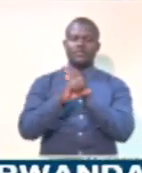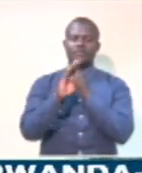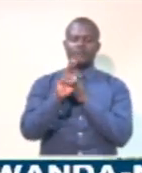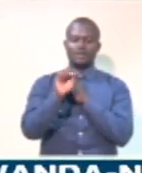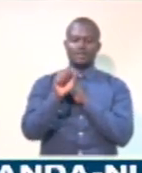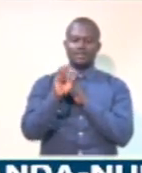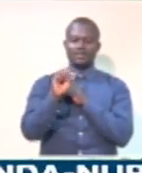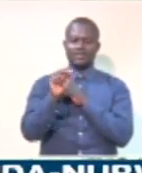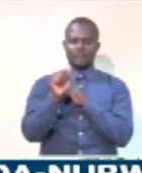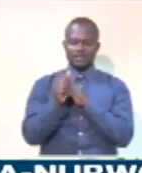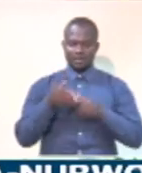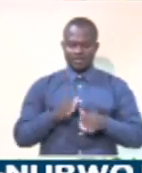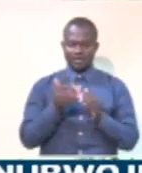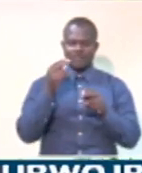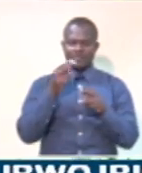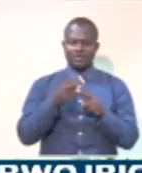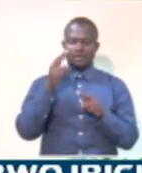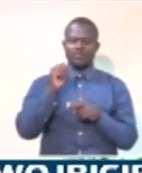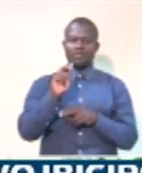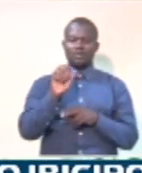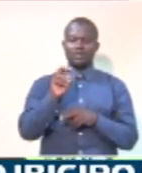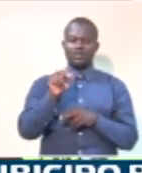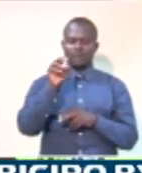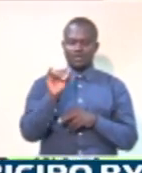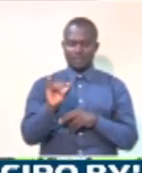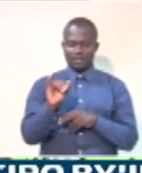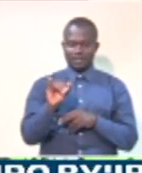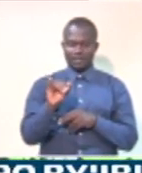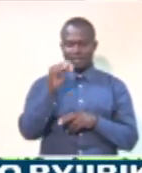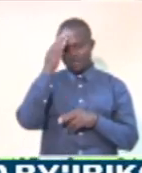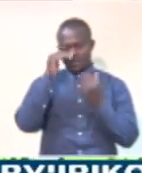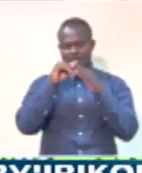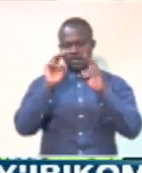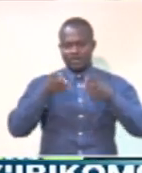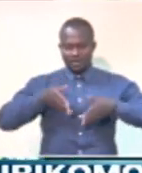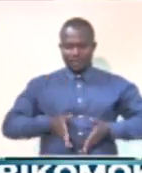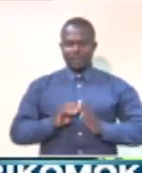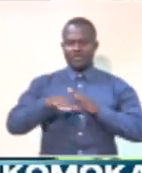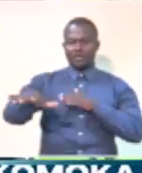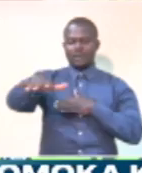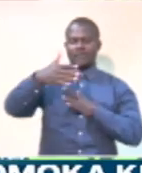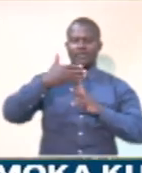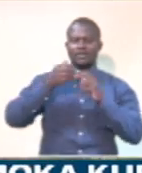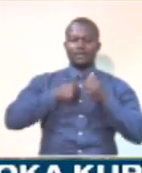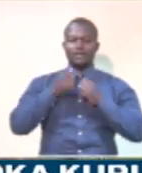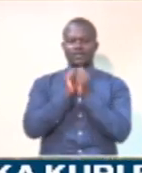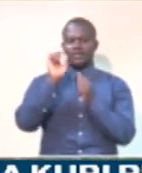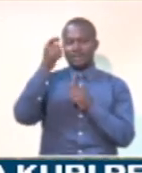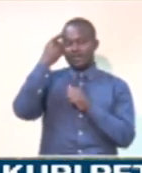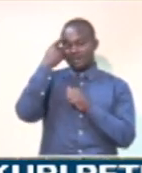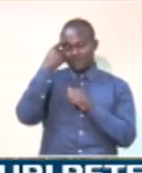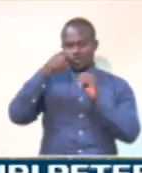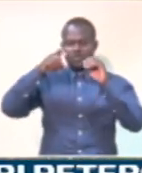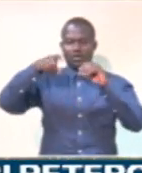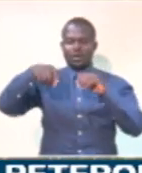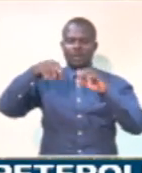karere ka Rubavu yabyaye umwana yise Umutoni izina ry'ikinyarwanda kuko yamubyariye mu kibaya kiri hagati y'u Rwanda na Repubulika Iharanira